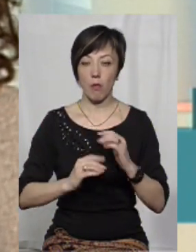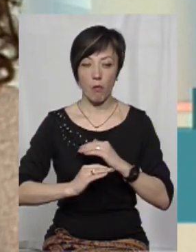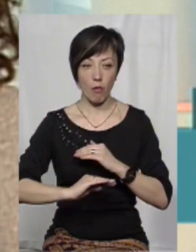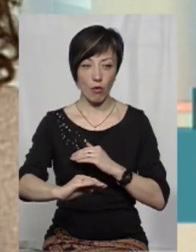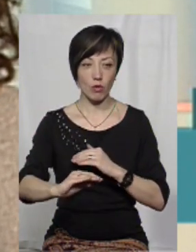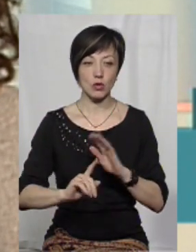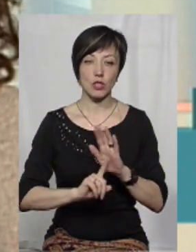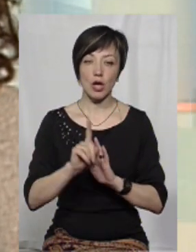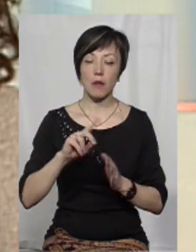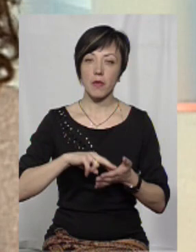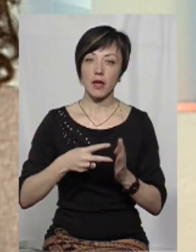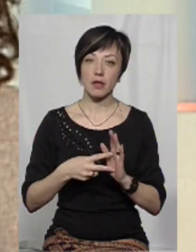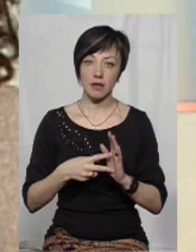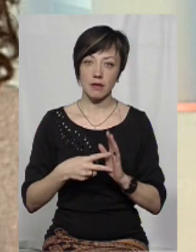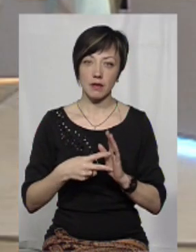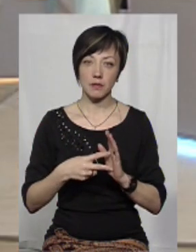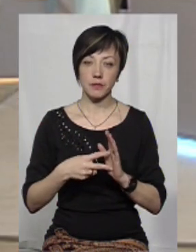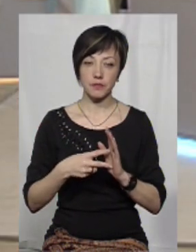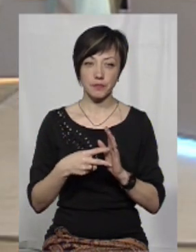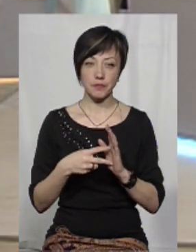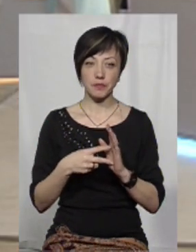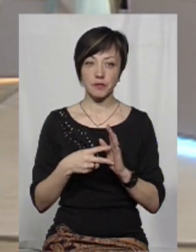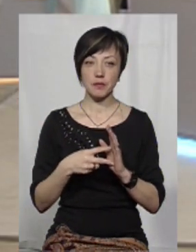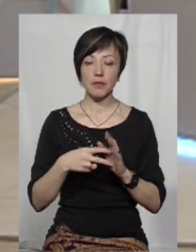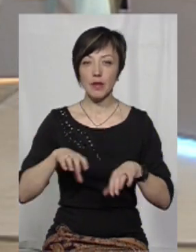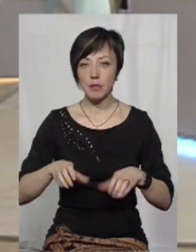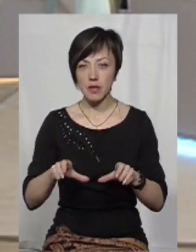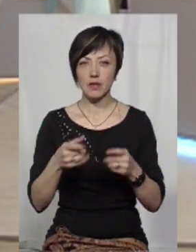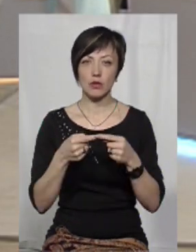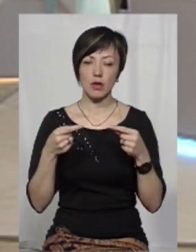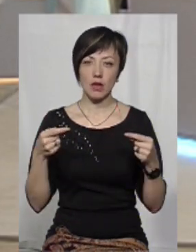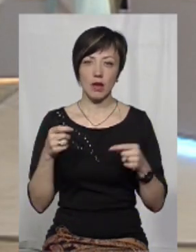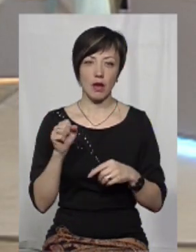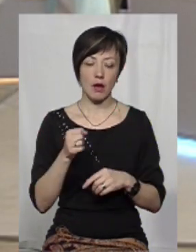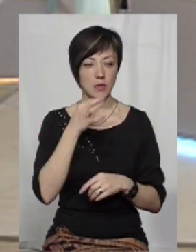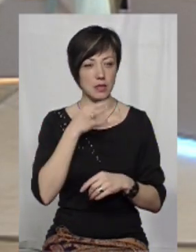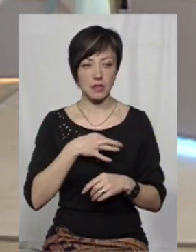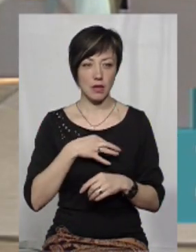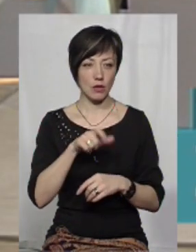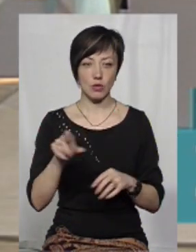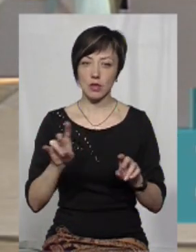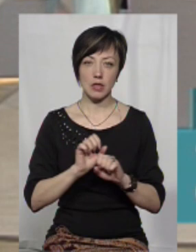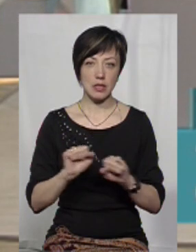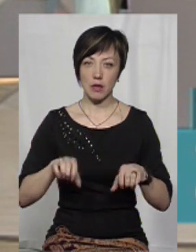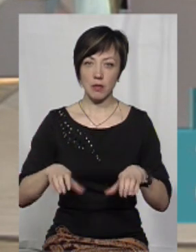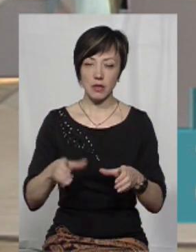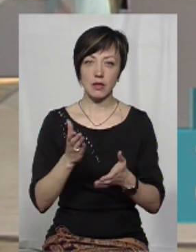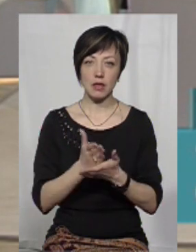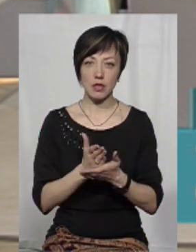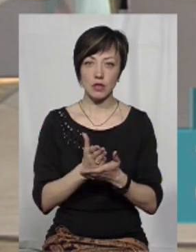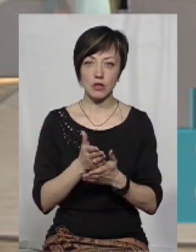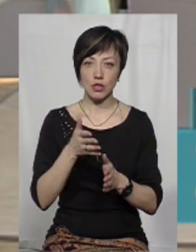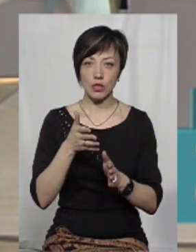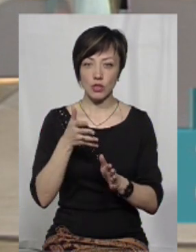пола, сначала планировали, мы туда будем делать плитку там, а мне сказали люди, что нельзя плитку, там